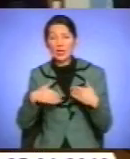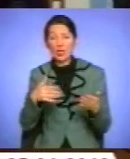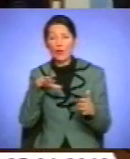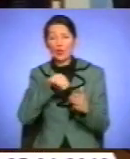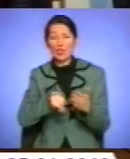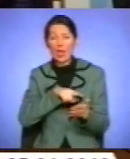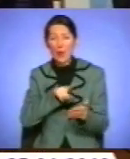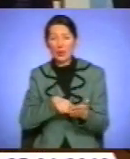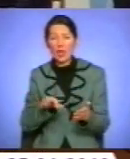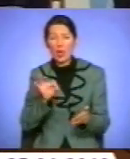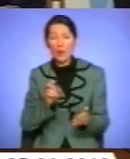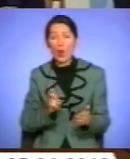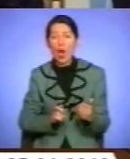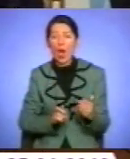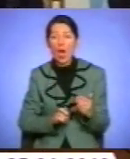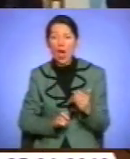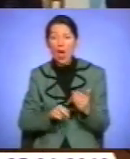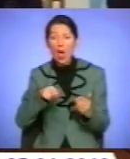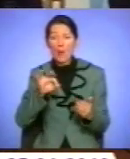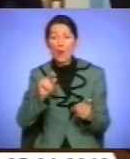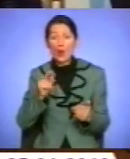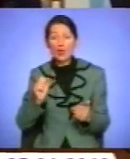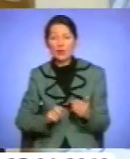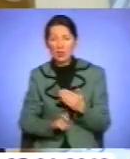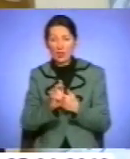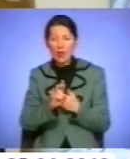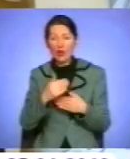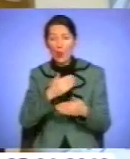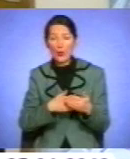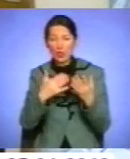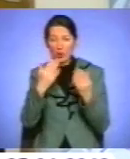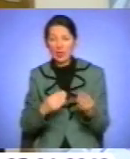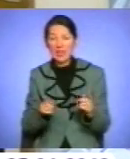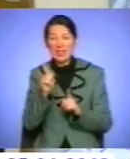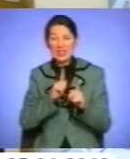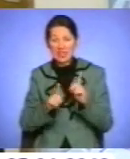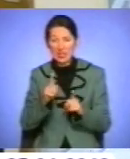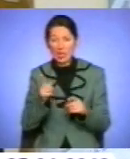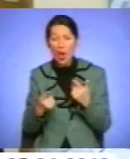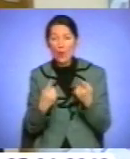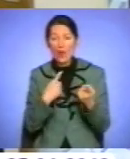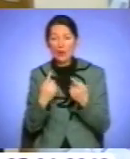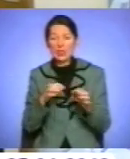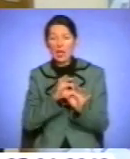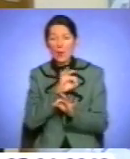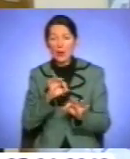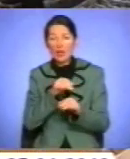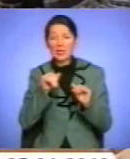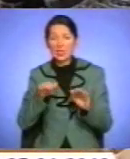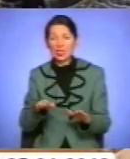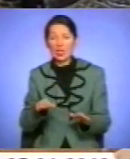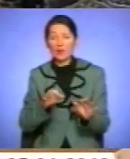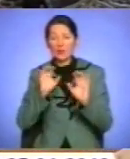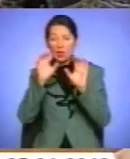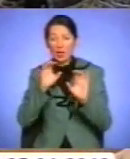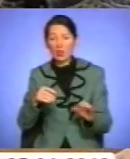питання про Почаївську лавру в порядок денний сесії обласної ради. Вони обговорили проект рішення щодо законопроекту від 25